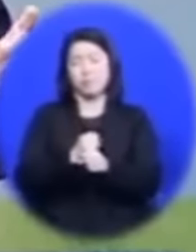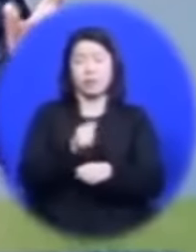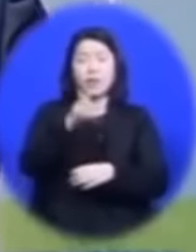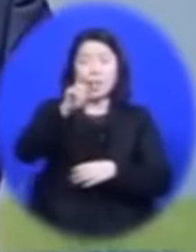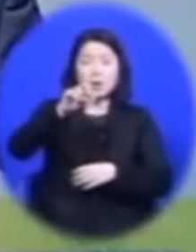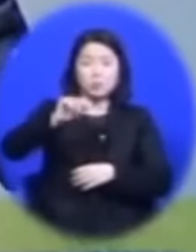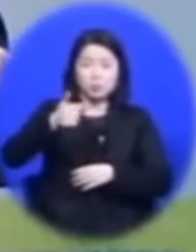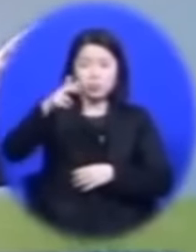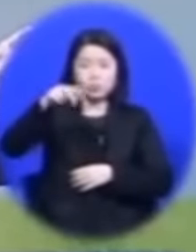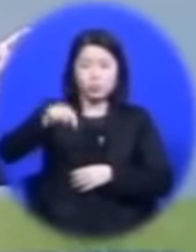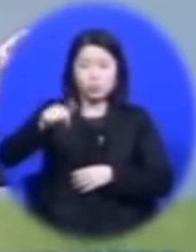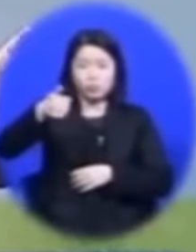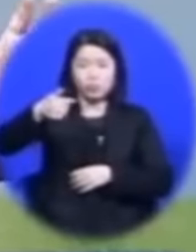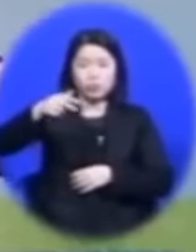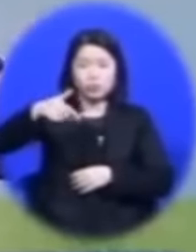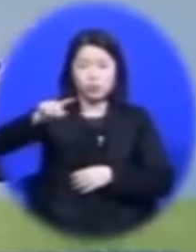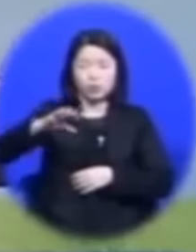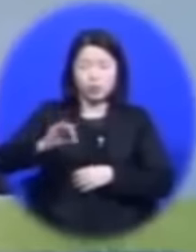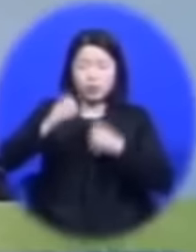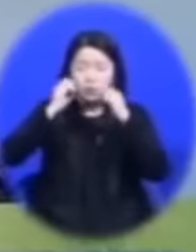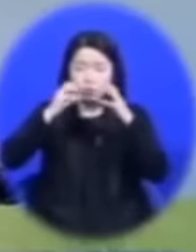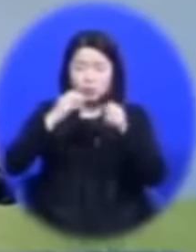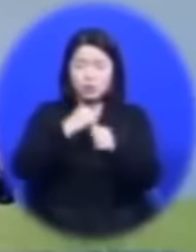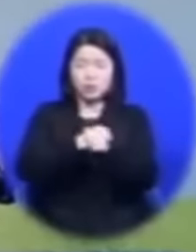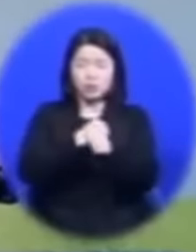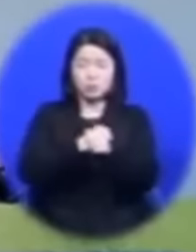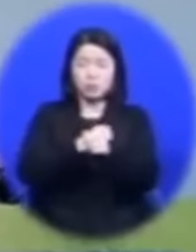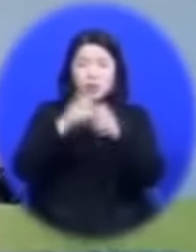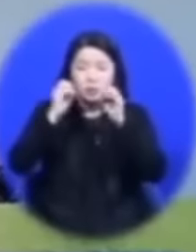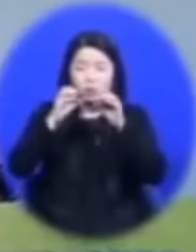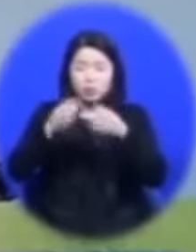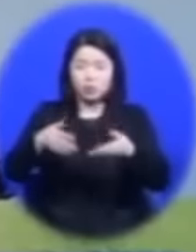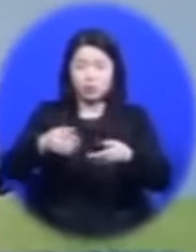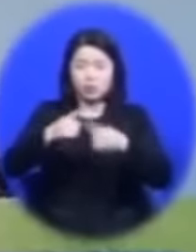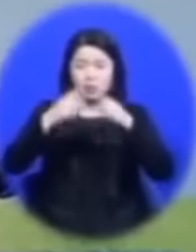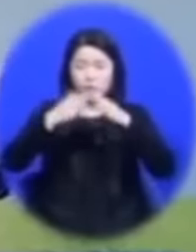문중영 전도사님이 전도해서 교회가 세워진